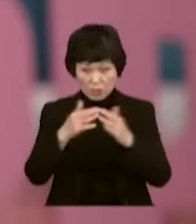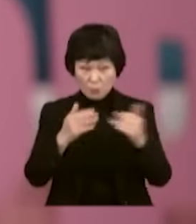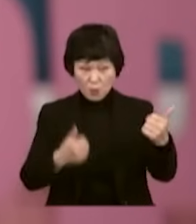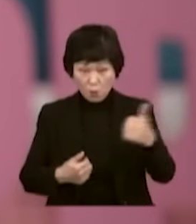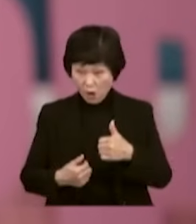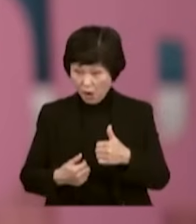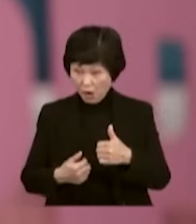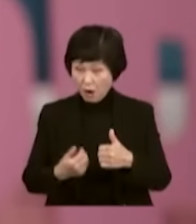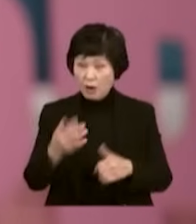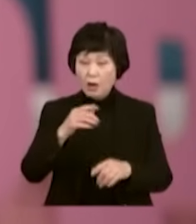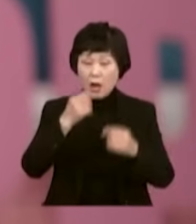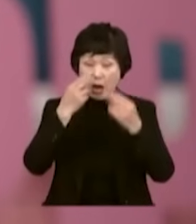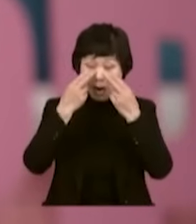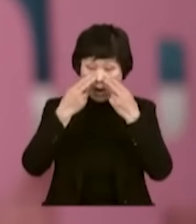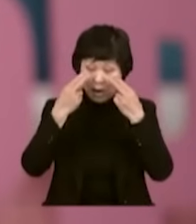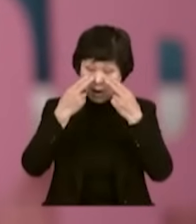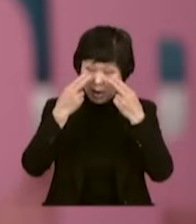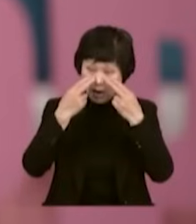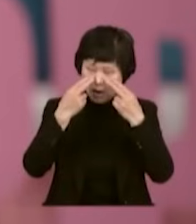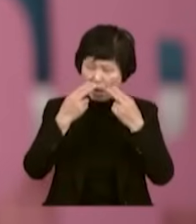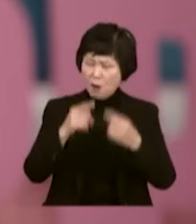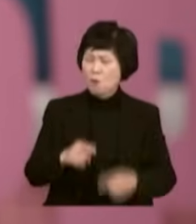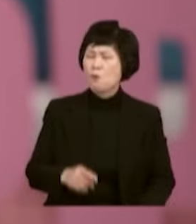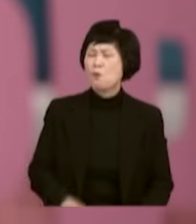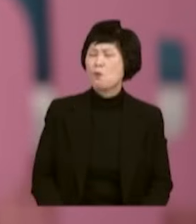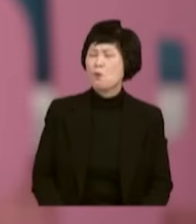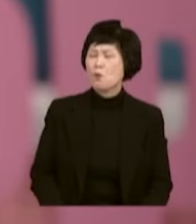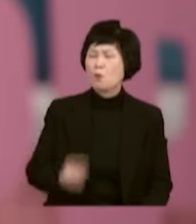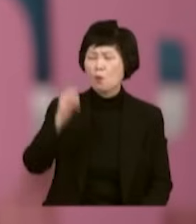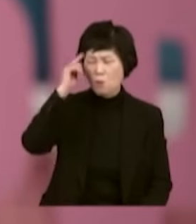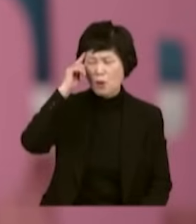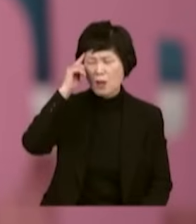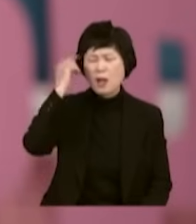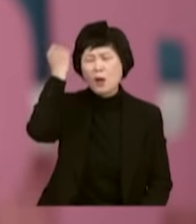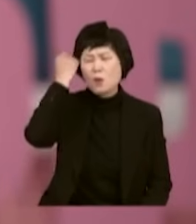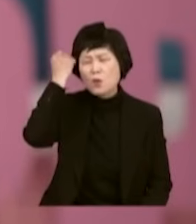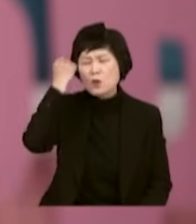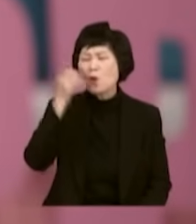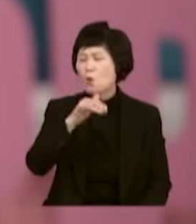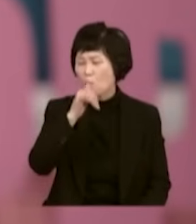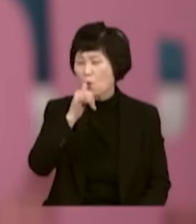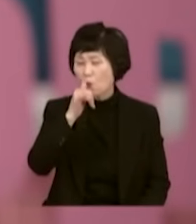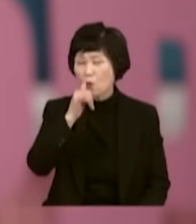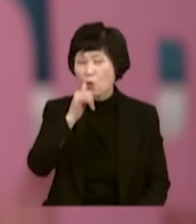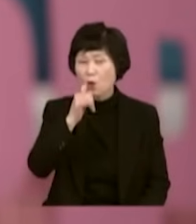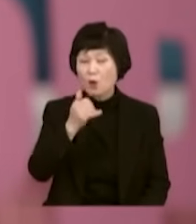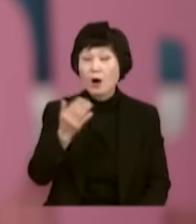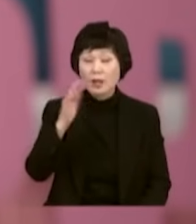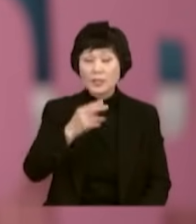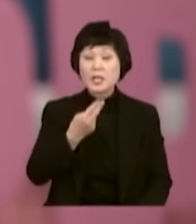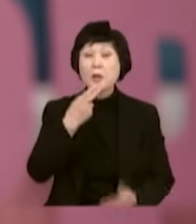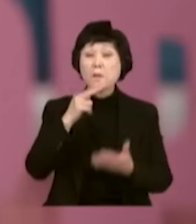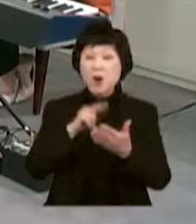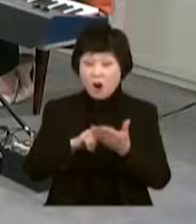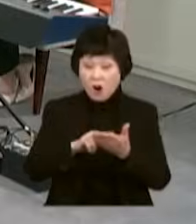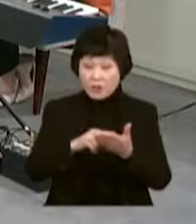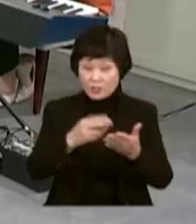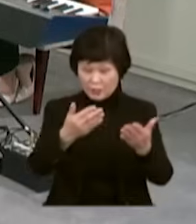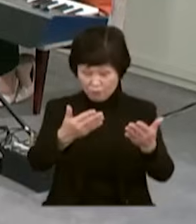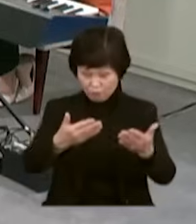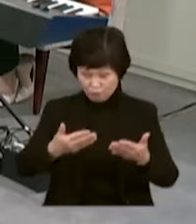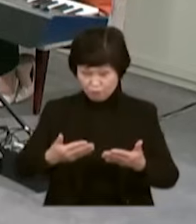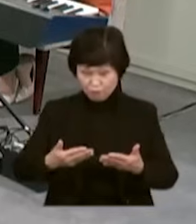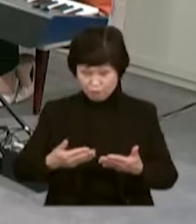눈물 굴썽거리더라고 그러면서 네. 이렇게 고생을 자초하냐고 그러면서 네. 그렇게 하더니 편지라고 주고 가더라고. 편지?